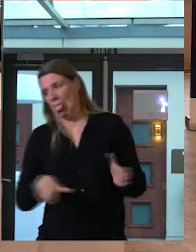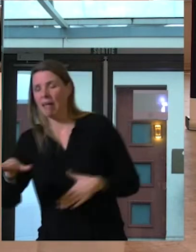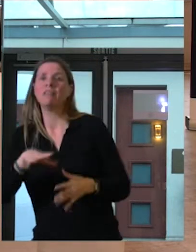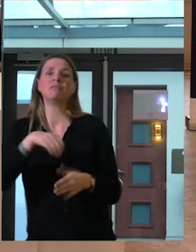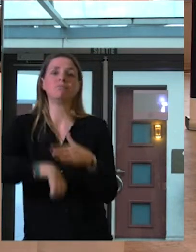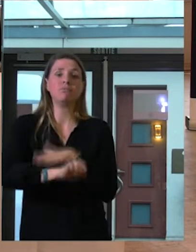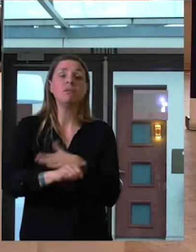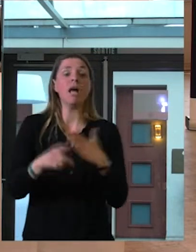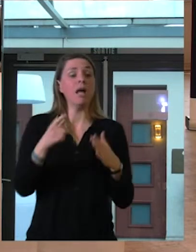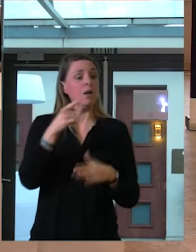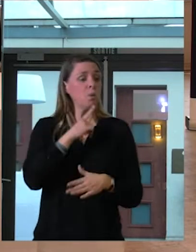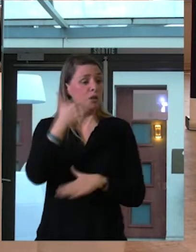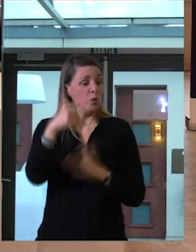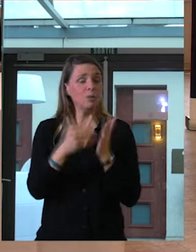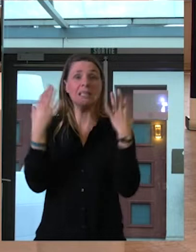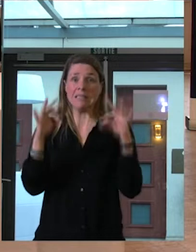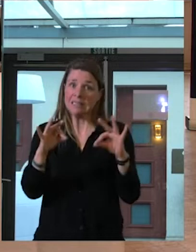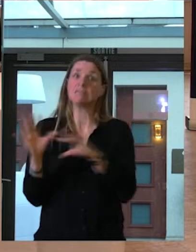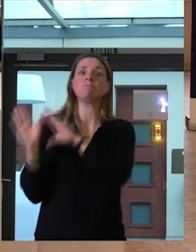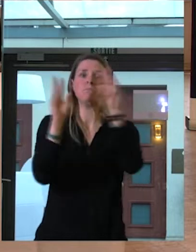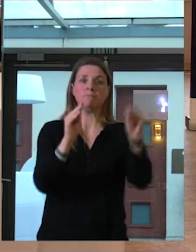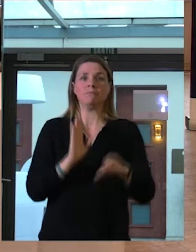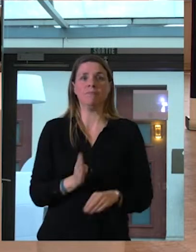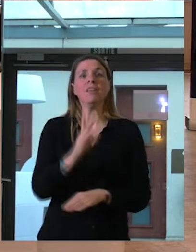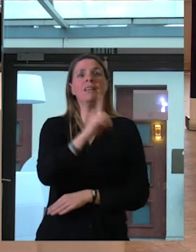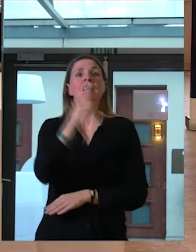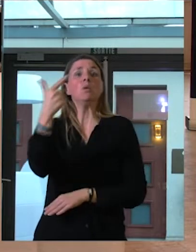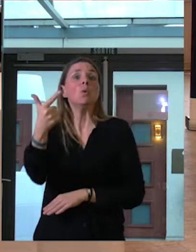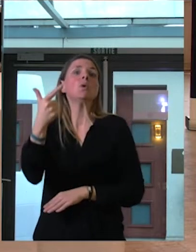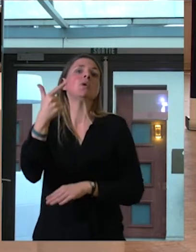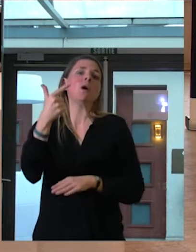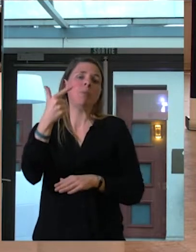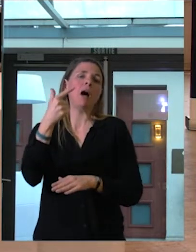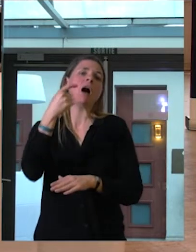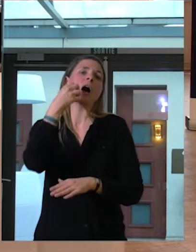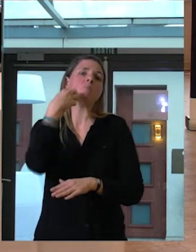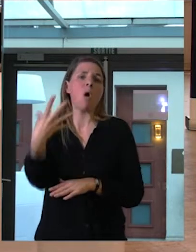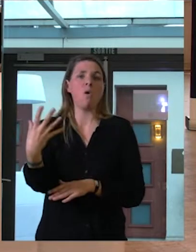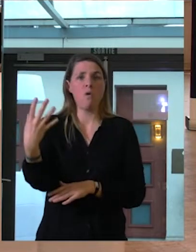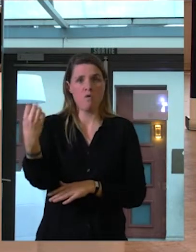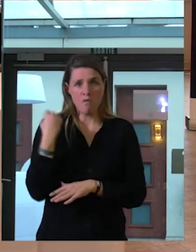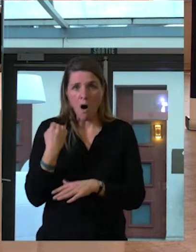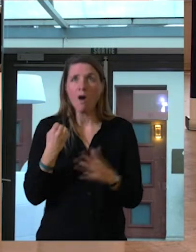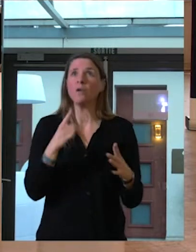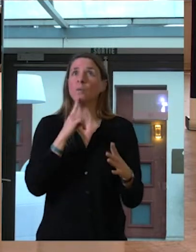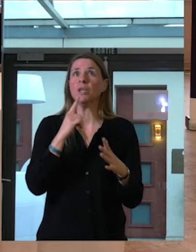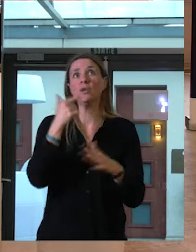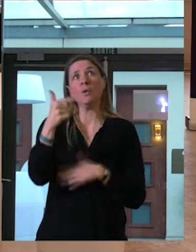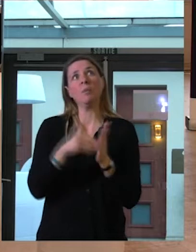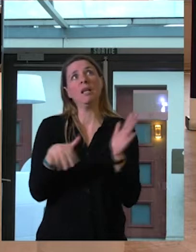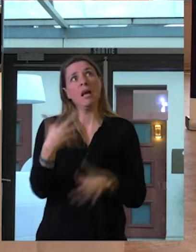donc depuis 2010, où j'ai évolué en D2 au sein du club de Blanquefort. Et je suis donc depuis